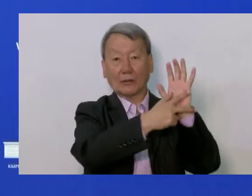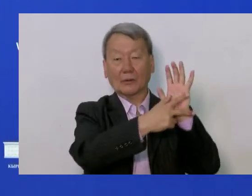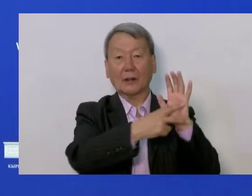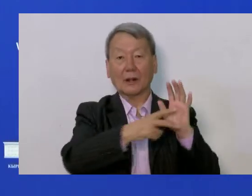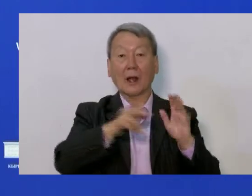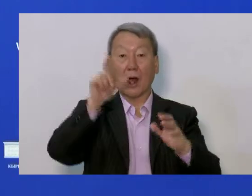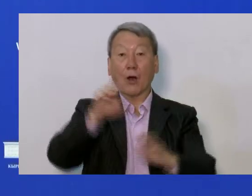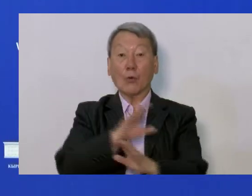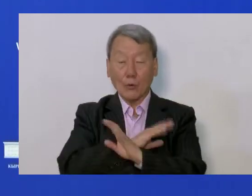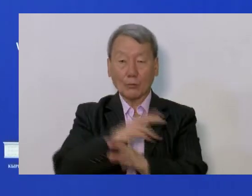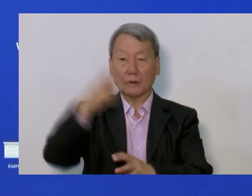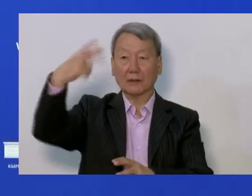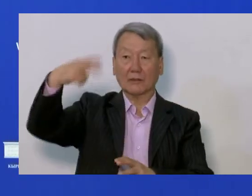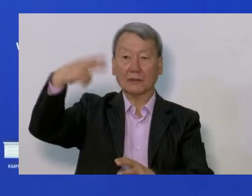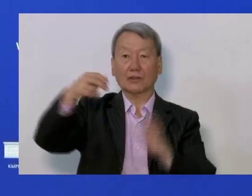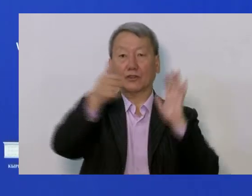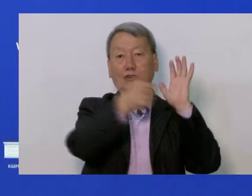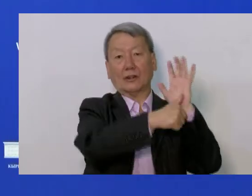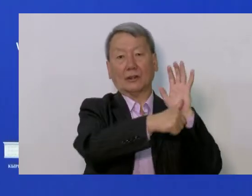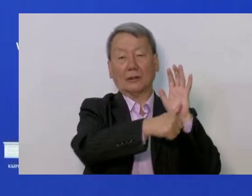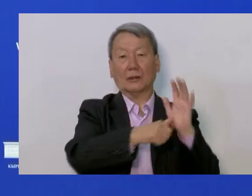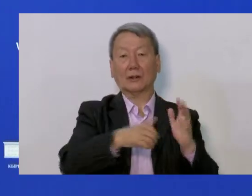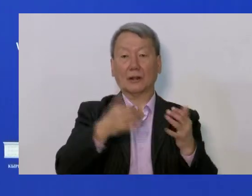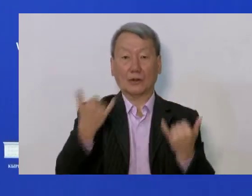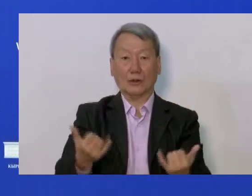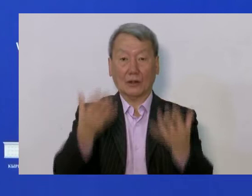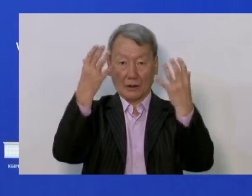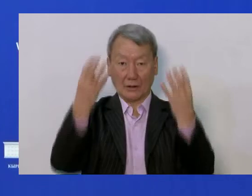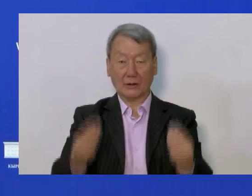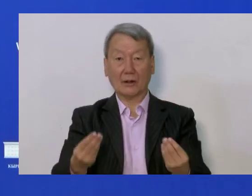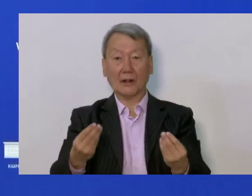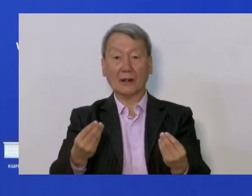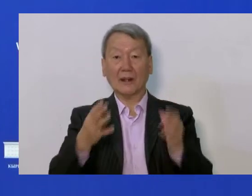1668, умерло 26. На сегодня